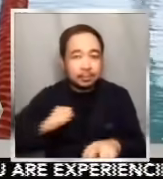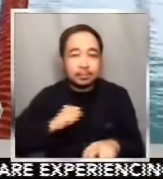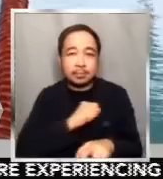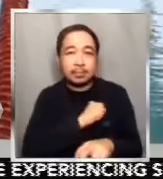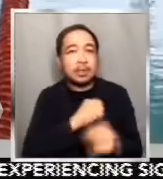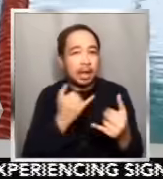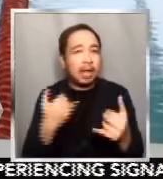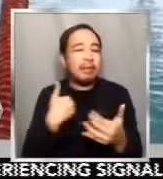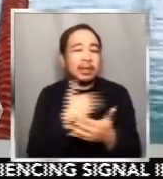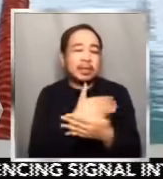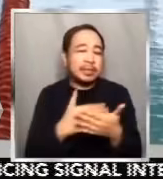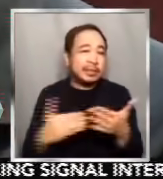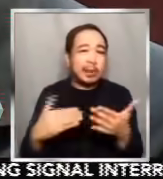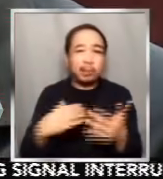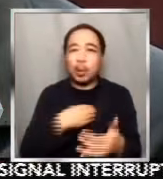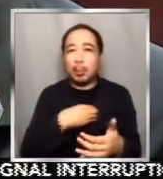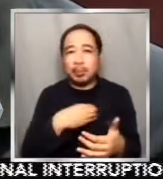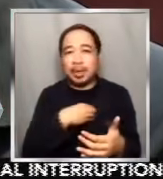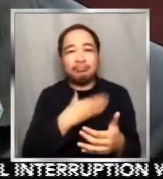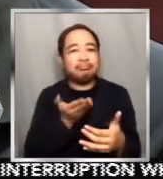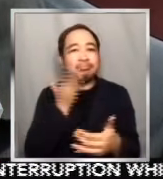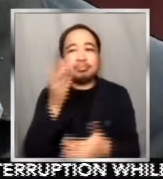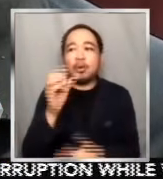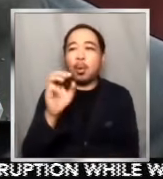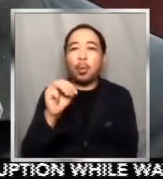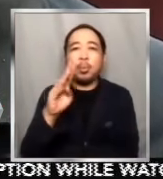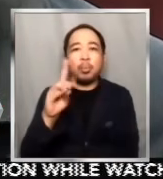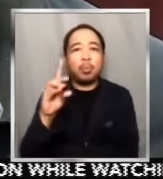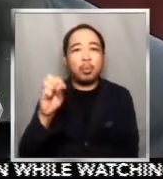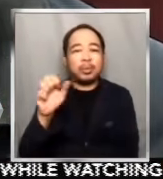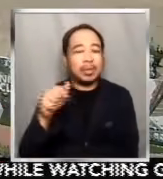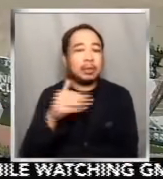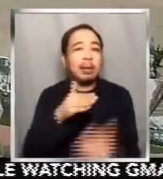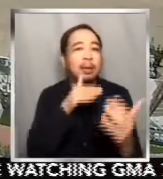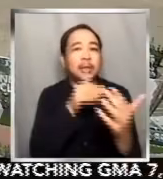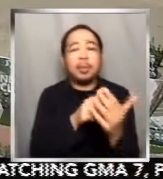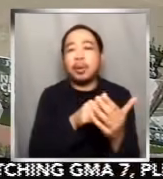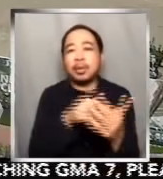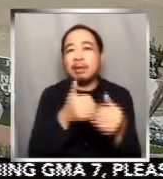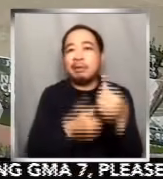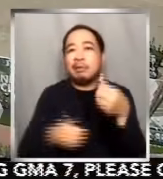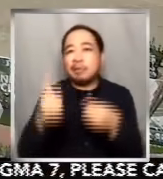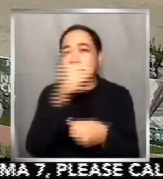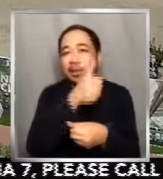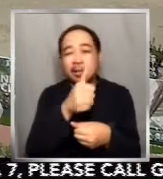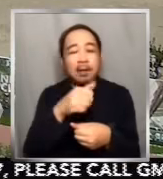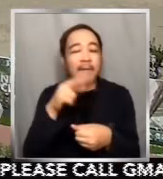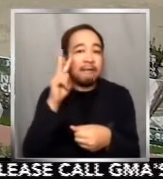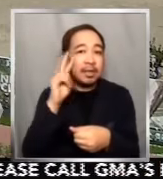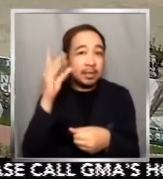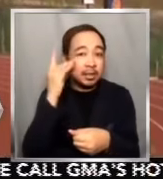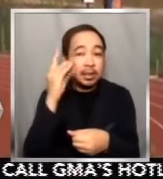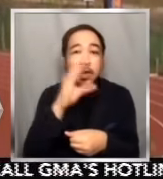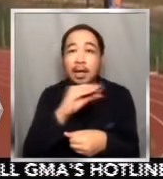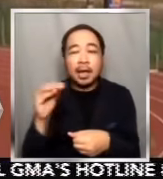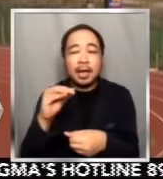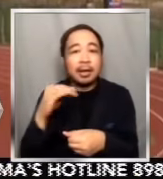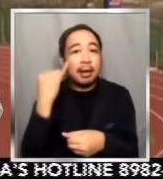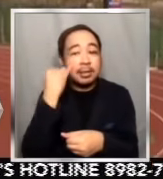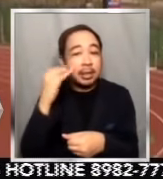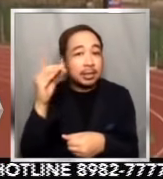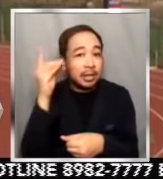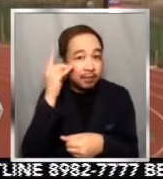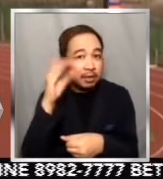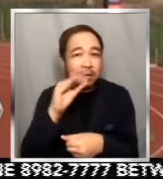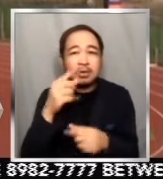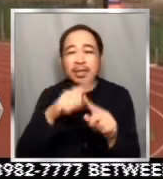kriminal at administratibo sa Ombudsman laban kina BCDA President Vince Dizon, MTD Capital Berhad Director Isaac David at iba pang opisyal